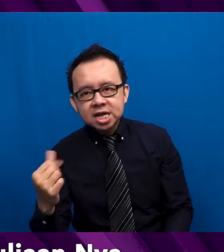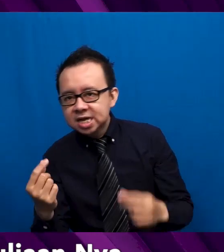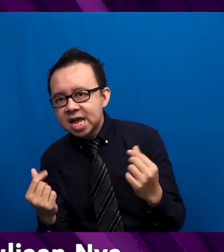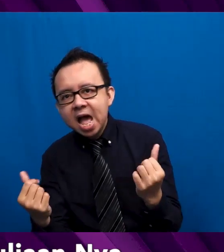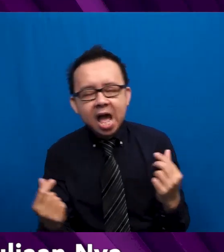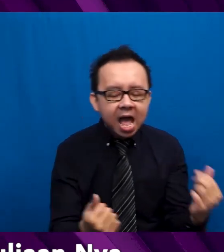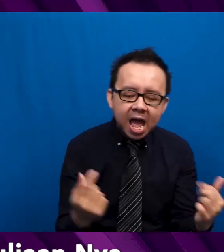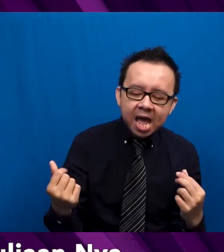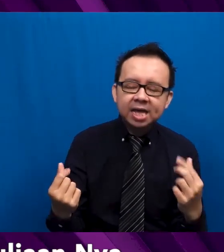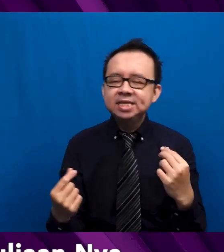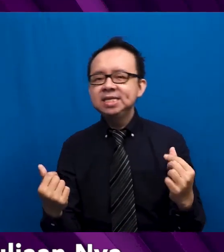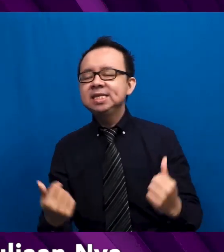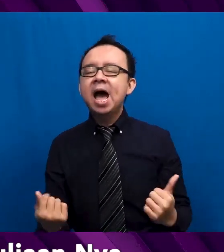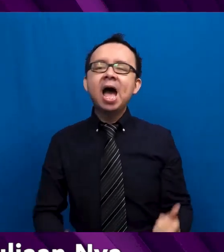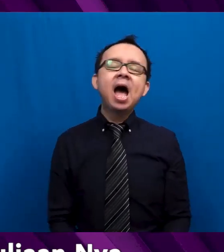Menurut